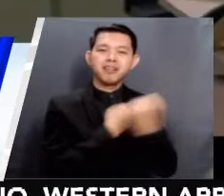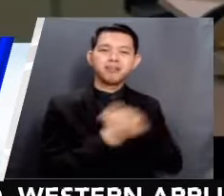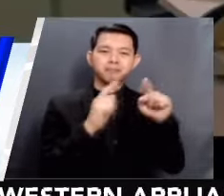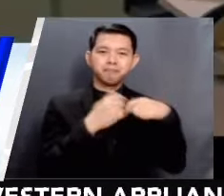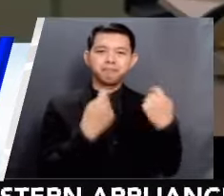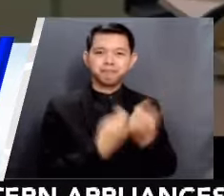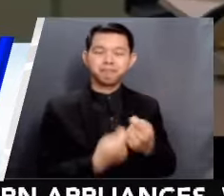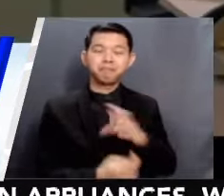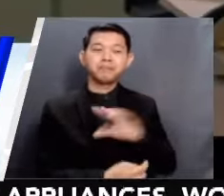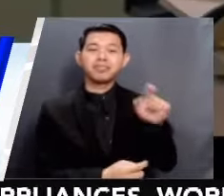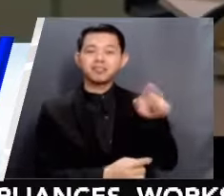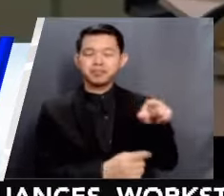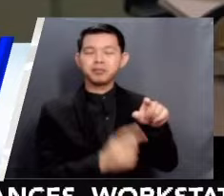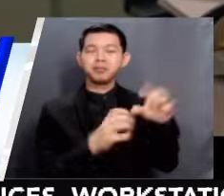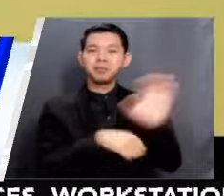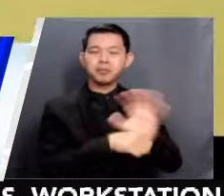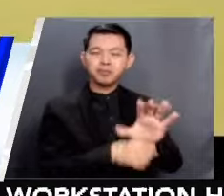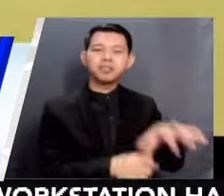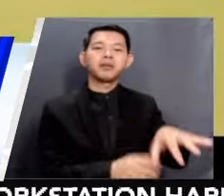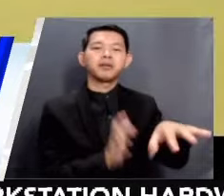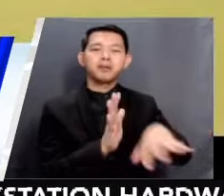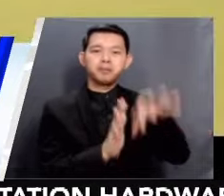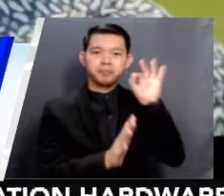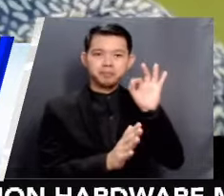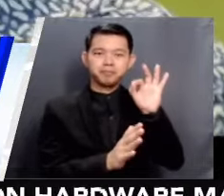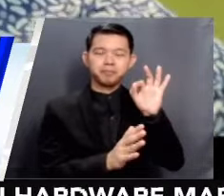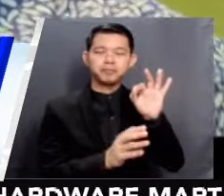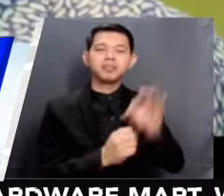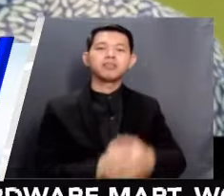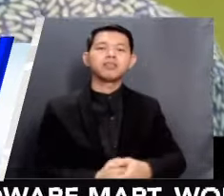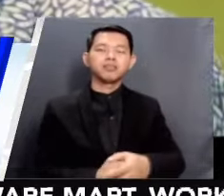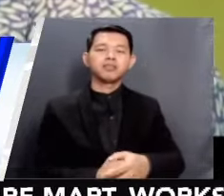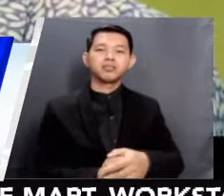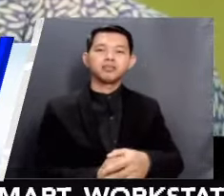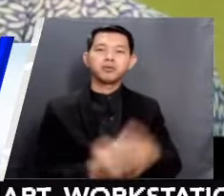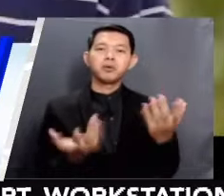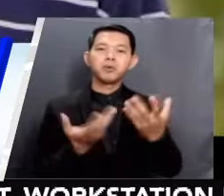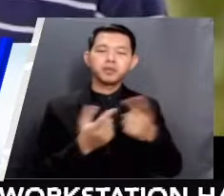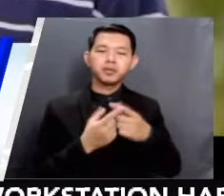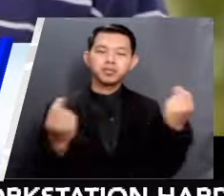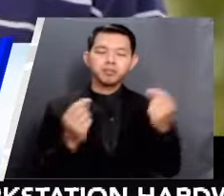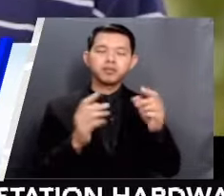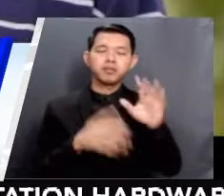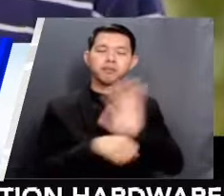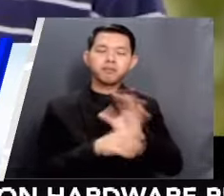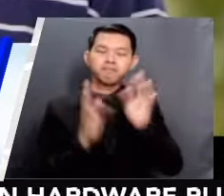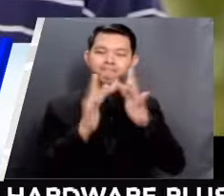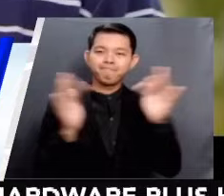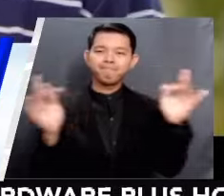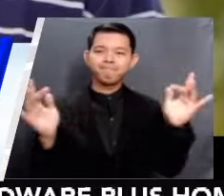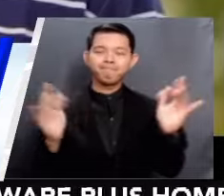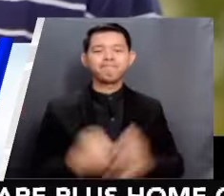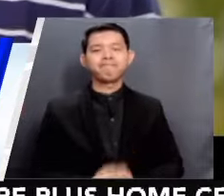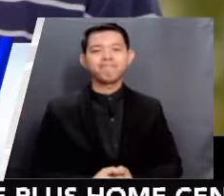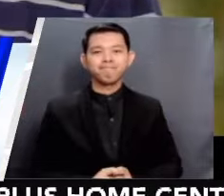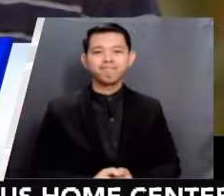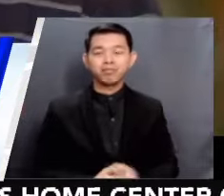spotlight entries ng Jinseyo Arigato International Film Festival sa Japan. Hindi pa nire-reveal kung kailan